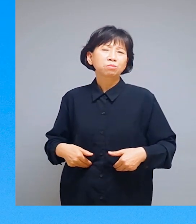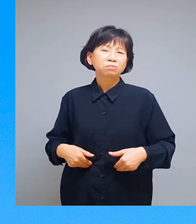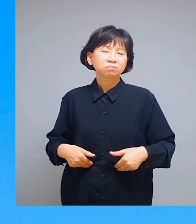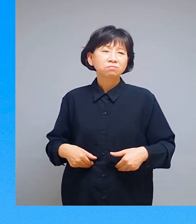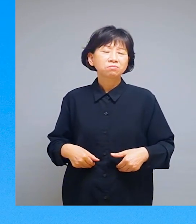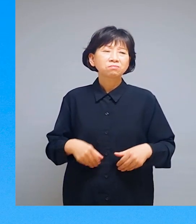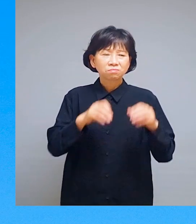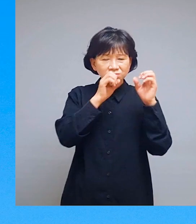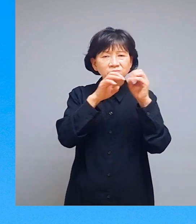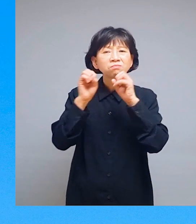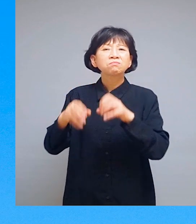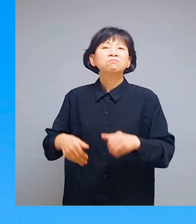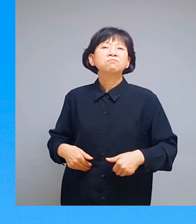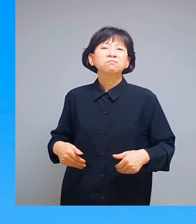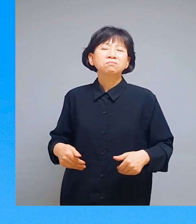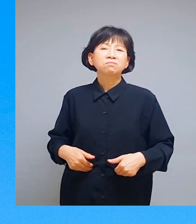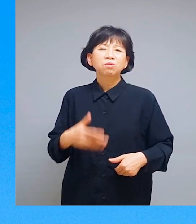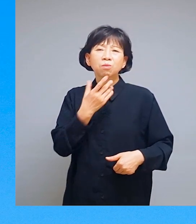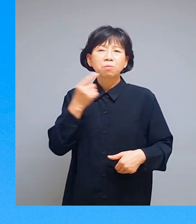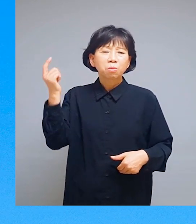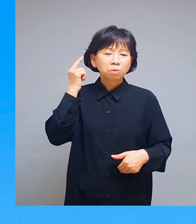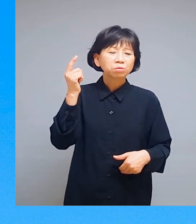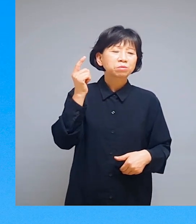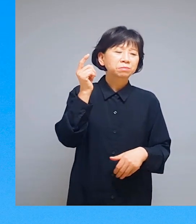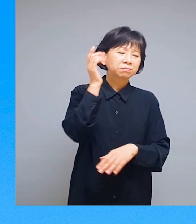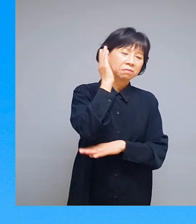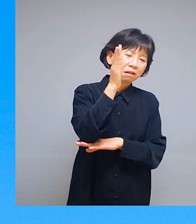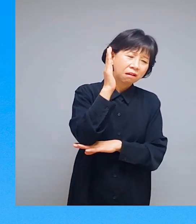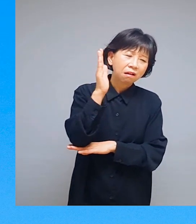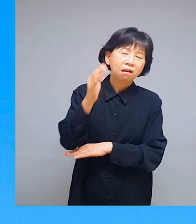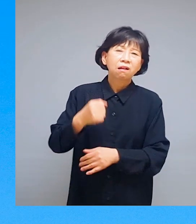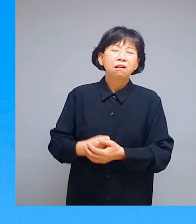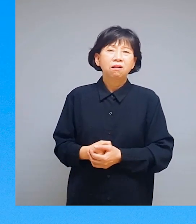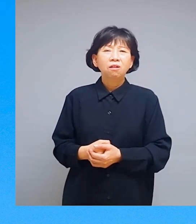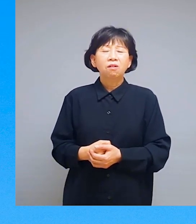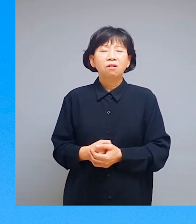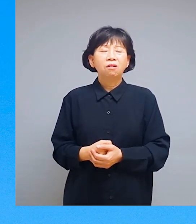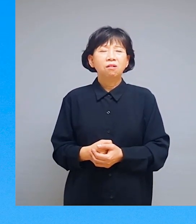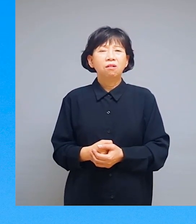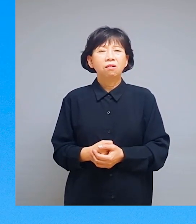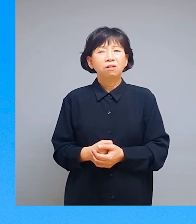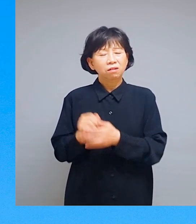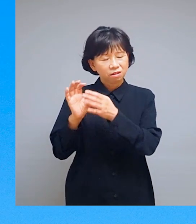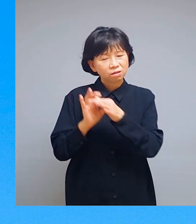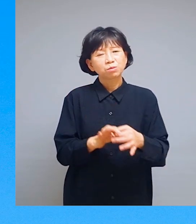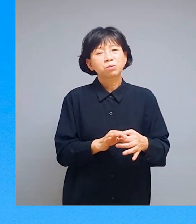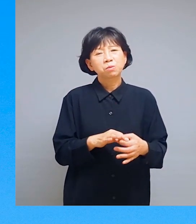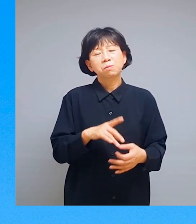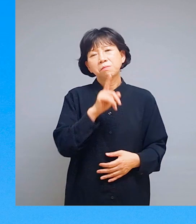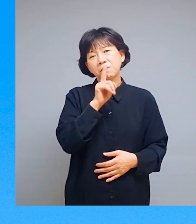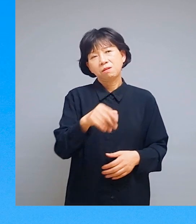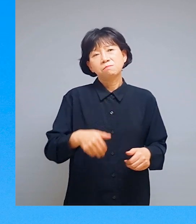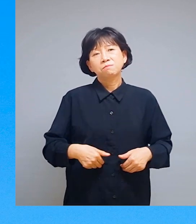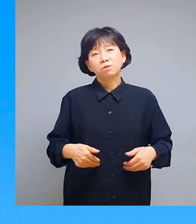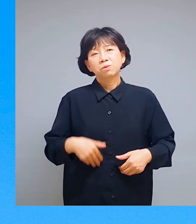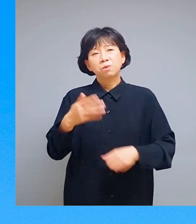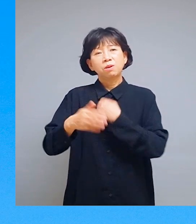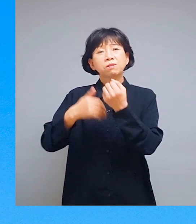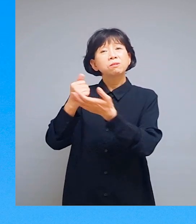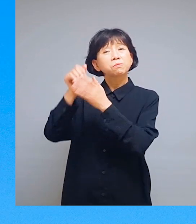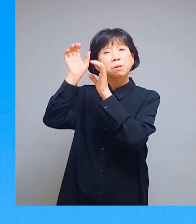말씀하세요. 자꾸 이야기하면 오히려 반감만 생겨서 교회 안 나와요. 그건 우리가 생각할 일이 아니에요. 그건 하나님께